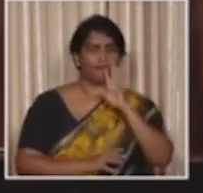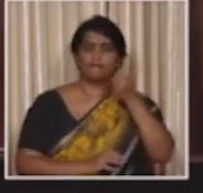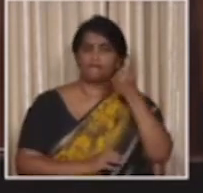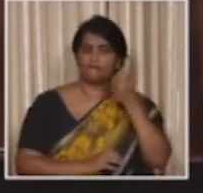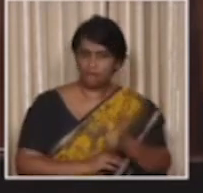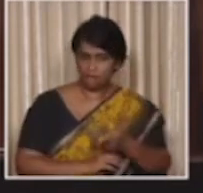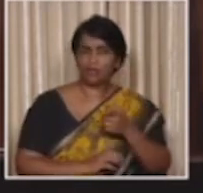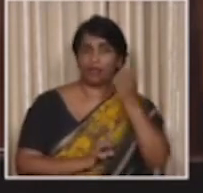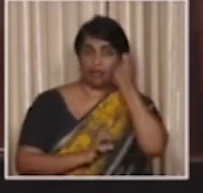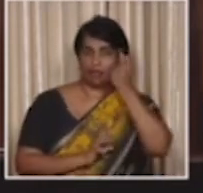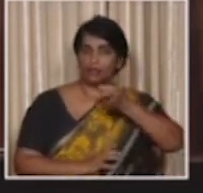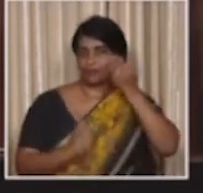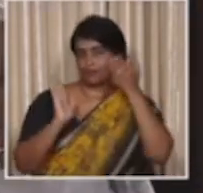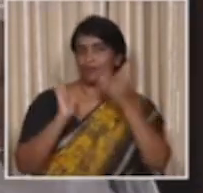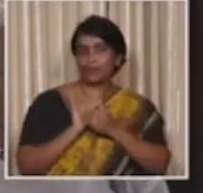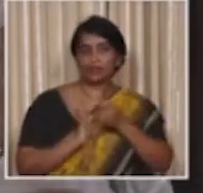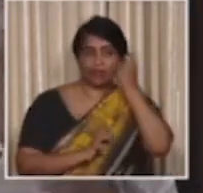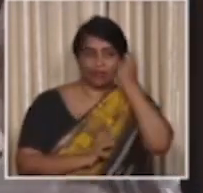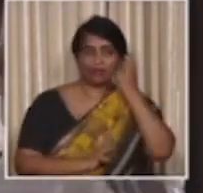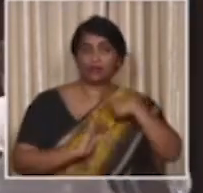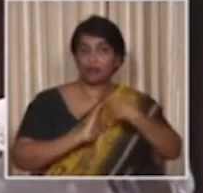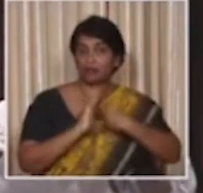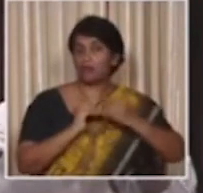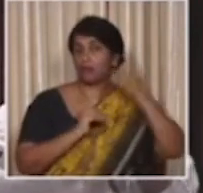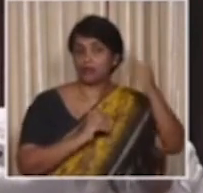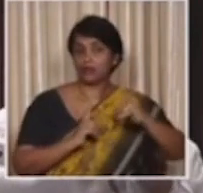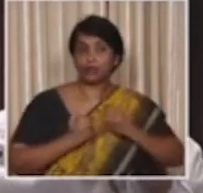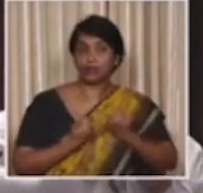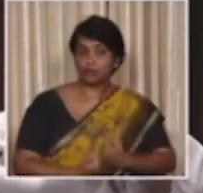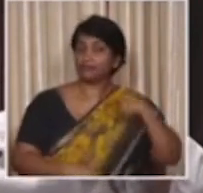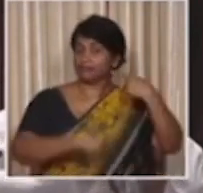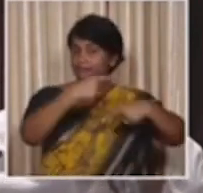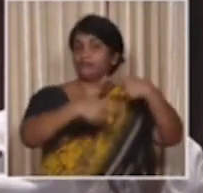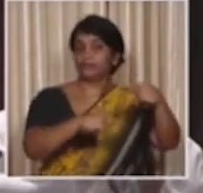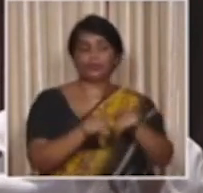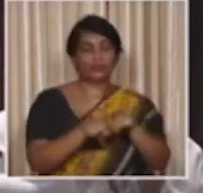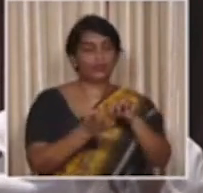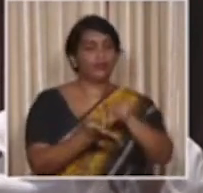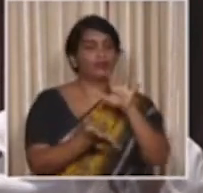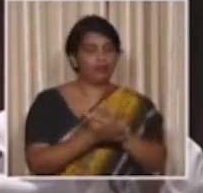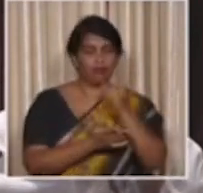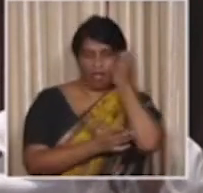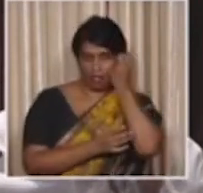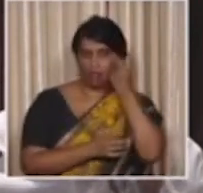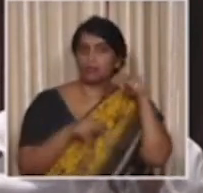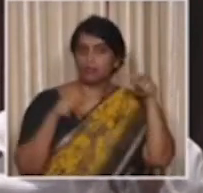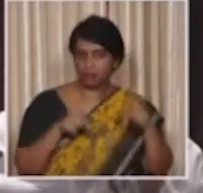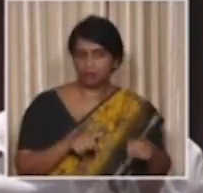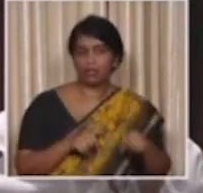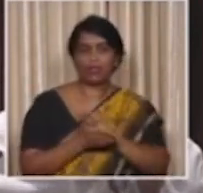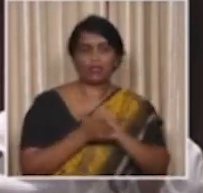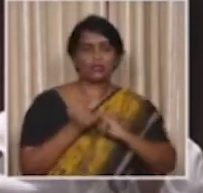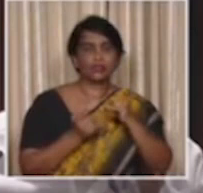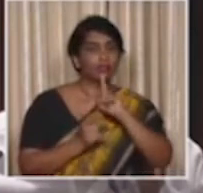වැදගත් යෝජනාවක් සම්බන්ධව. මේ යෝජනාව රටේ අනාගතයේ විතරක් නෙවෙයි ඉපදින්න දරුවගේ අනාගතයත් තීන්දුව කරන යෝජනාවක්. දැන් හරිසර ජිල්ලා